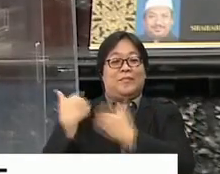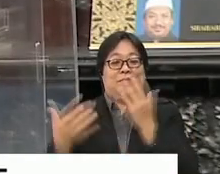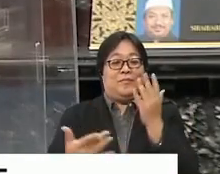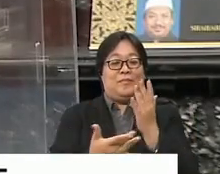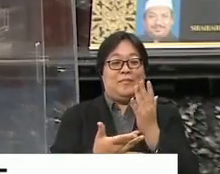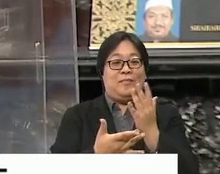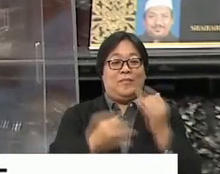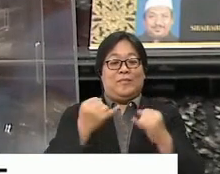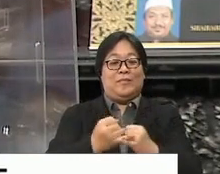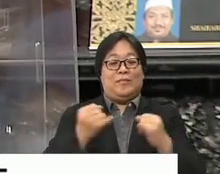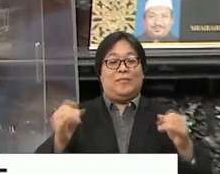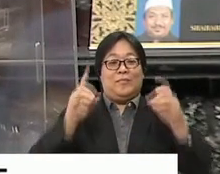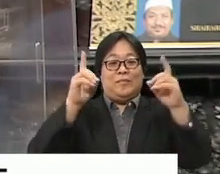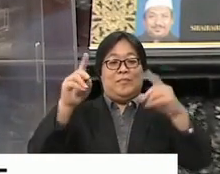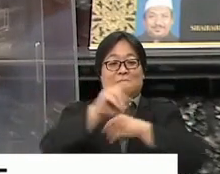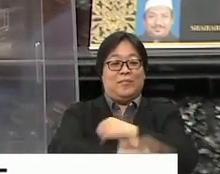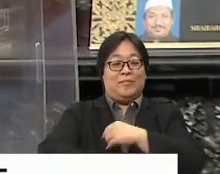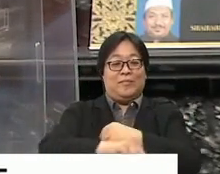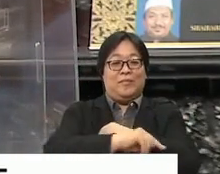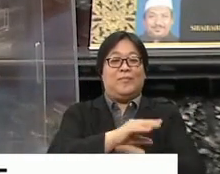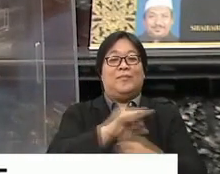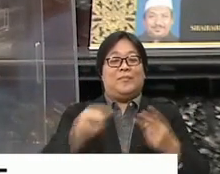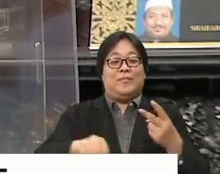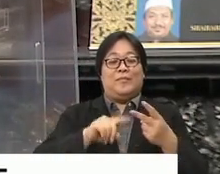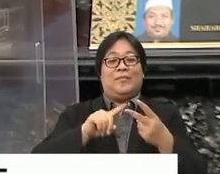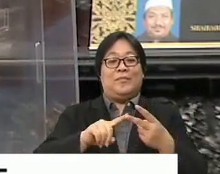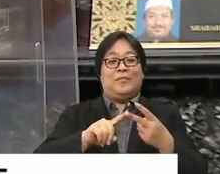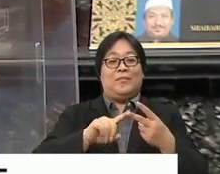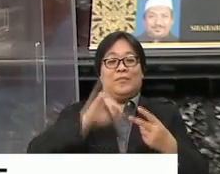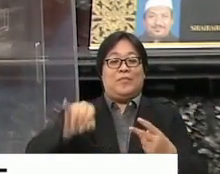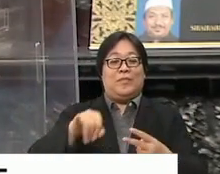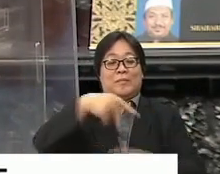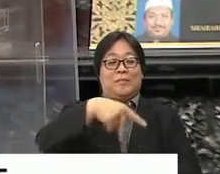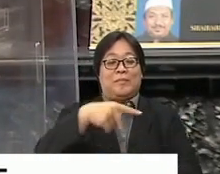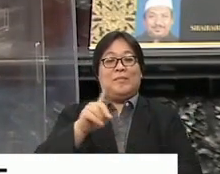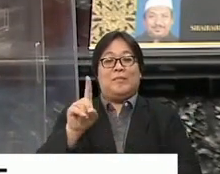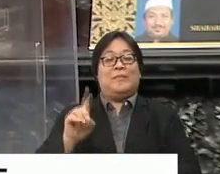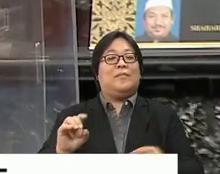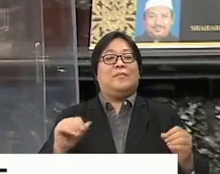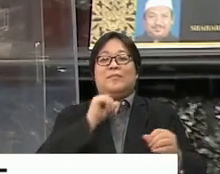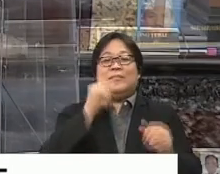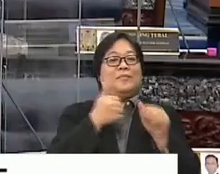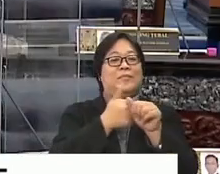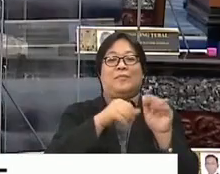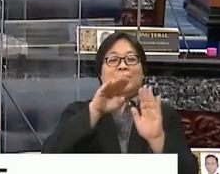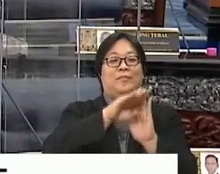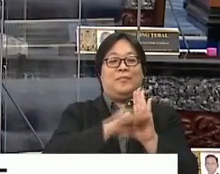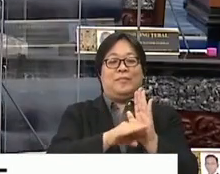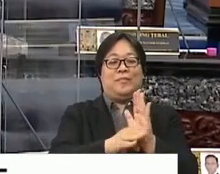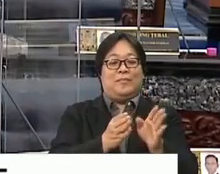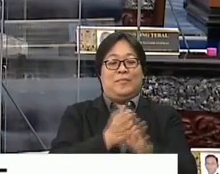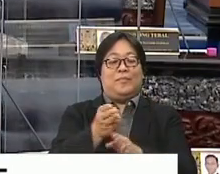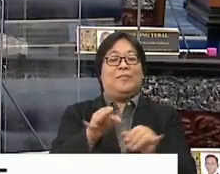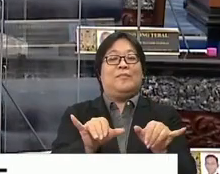jelas bilang lagi jumlah percepatan teknikal di DPR dan DPD ke ini tidak memenuhi keperluan disiplin kejuruteraan utama